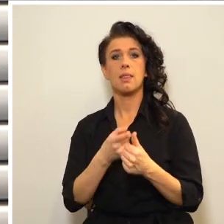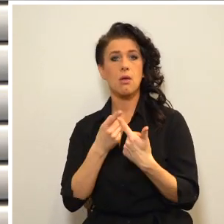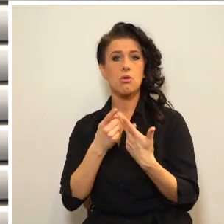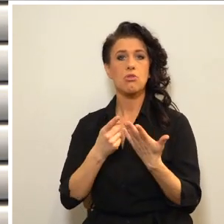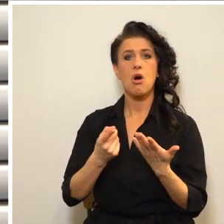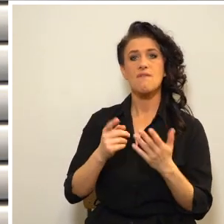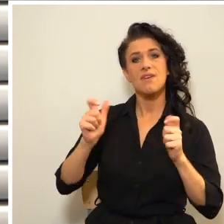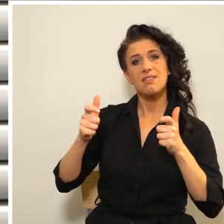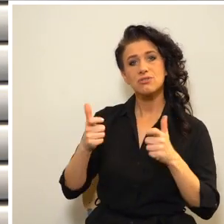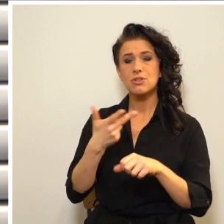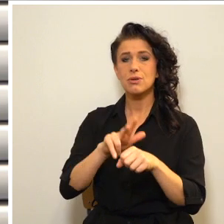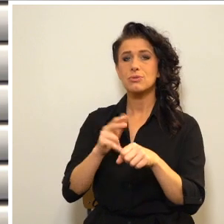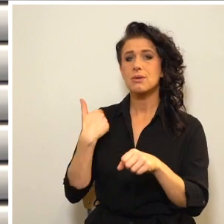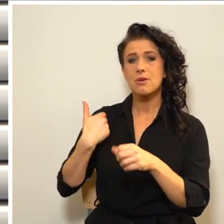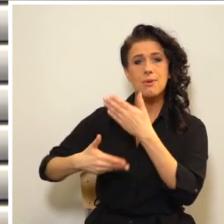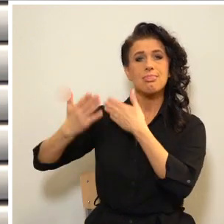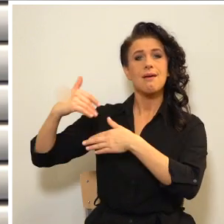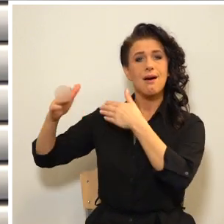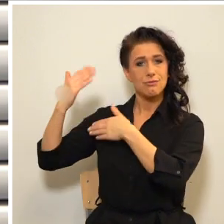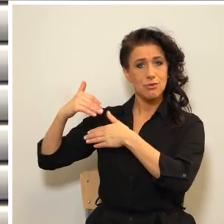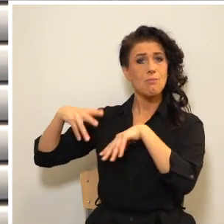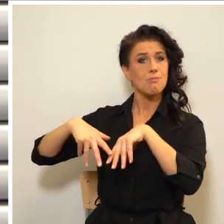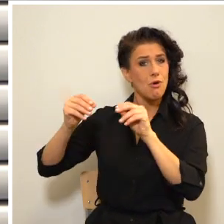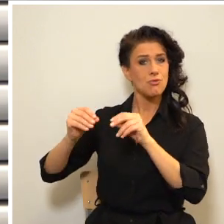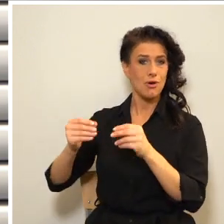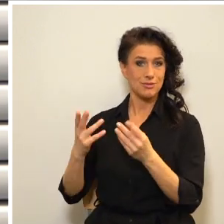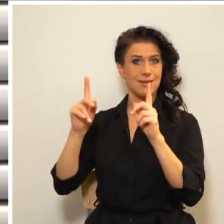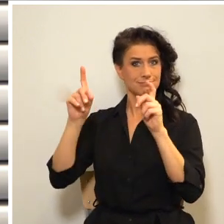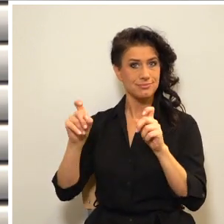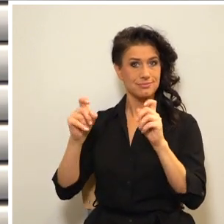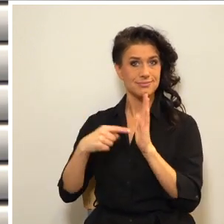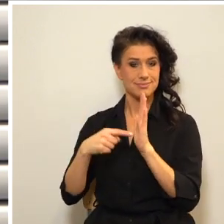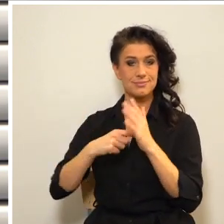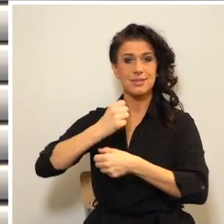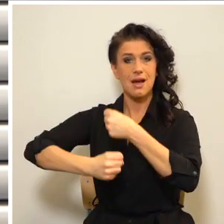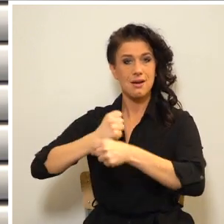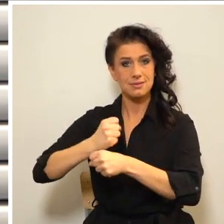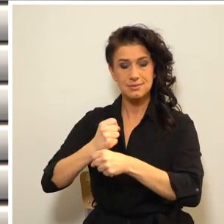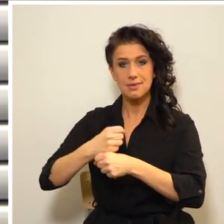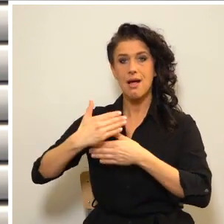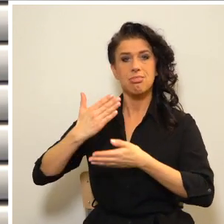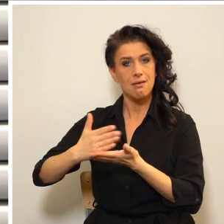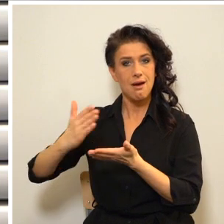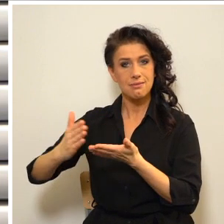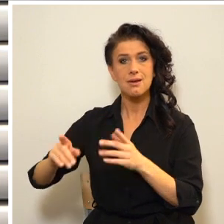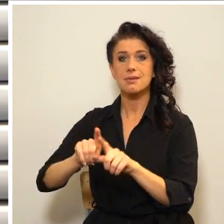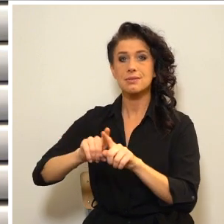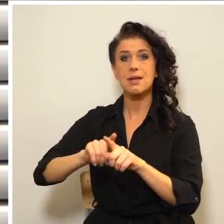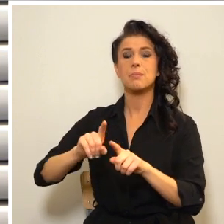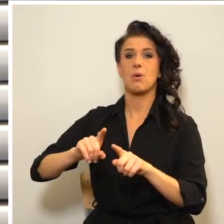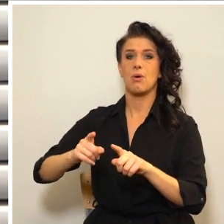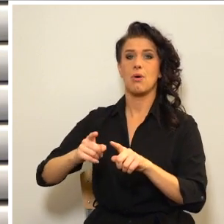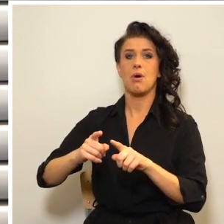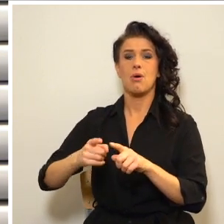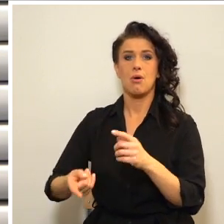zdarzenia które miały wówczas miejsce zapoczątkowały pewną pracę stworzyły też grupę